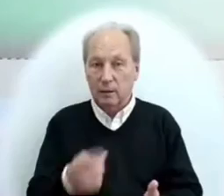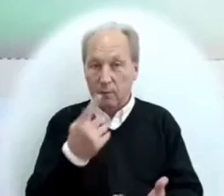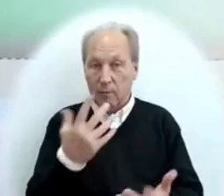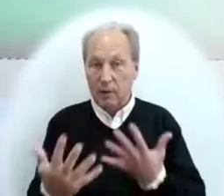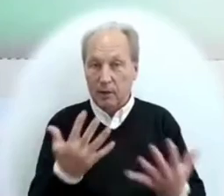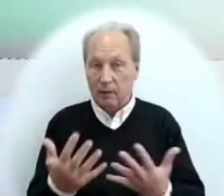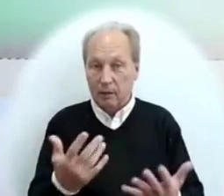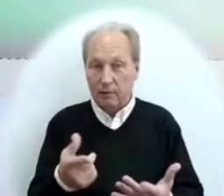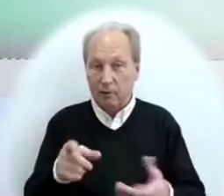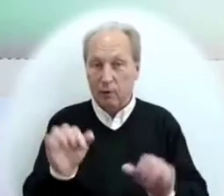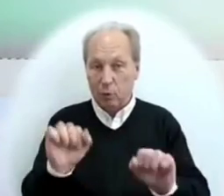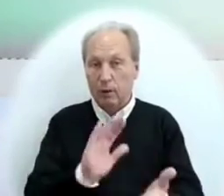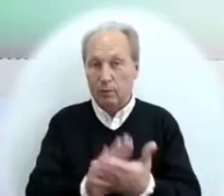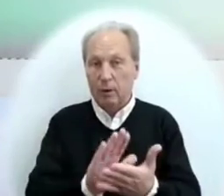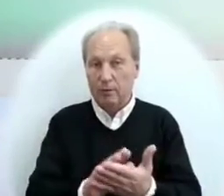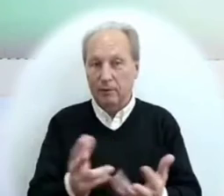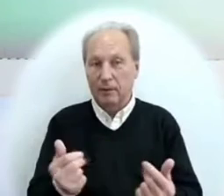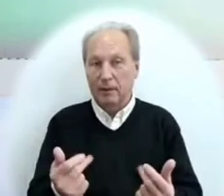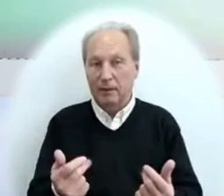можете поаплодировать даже. Да-да.